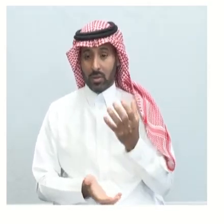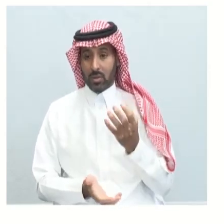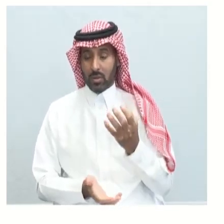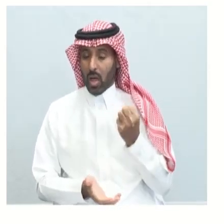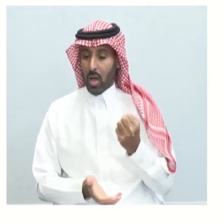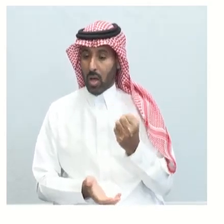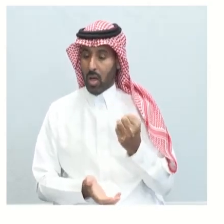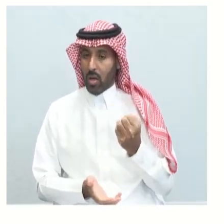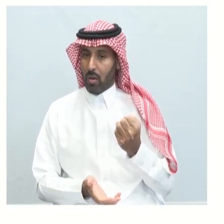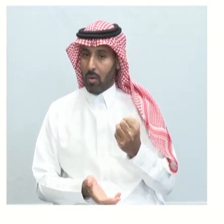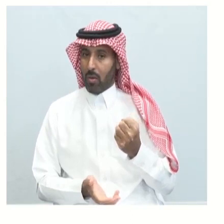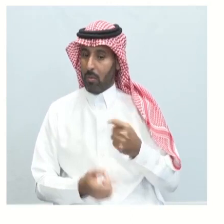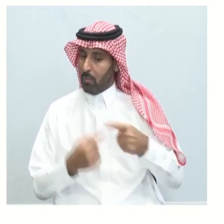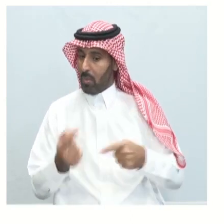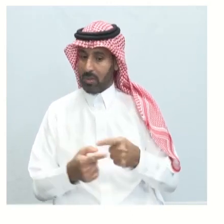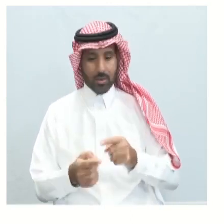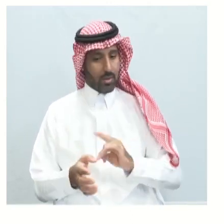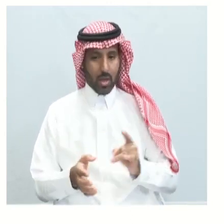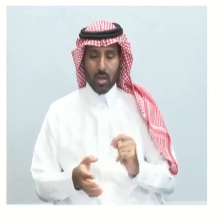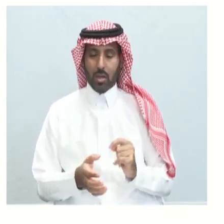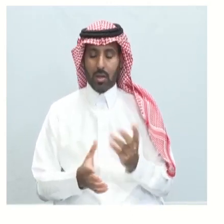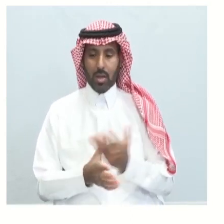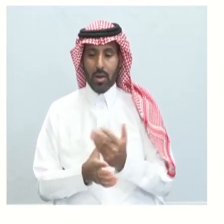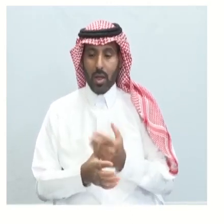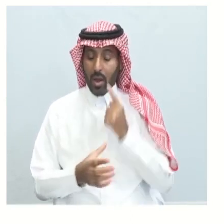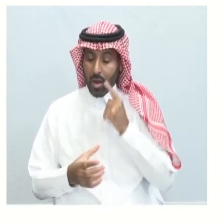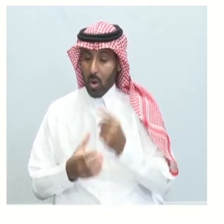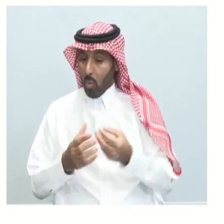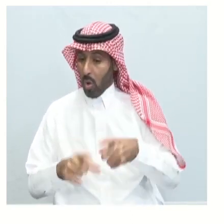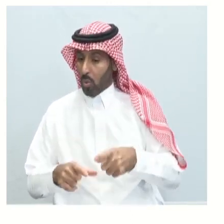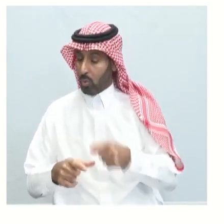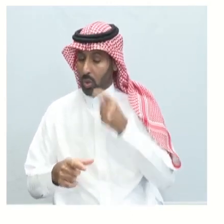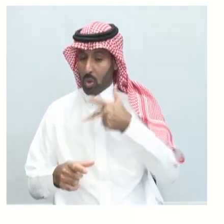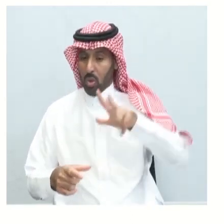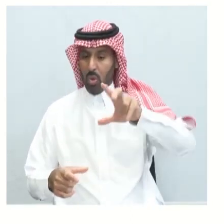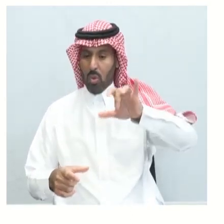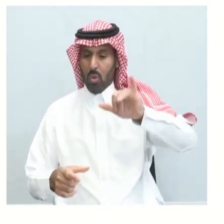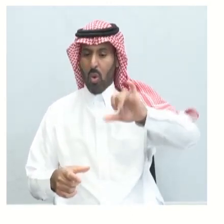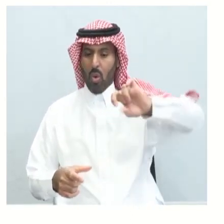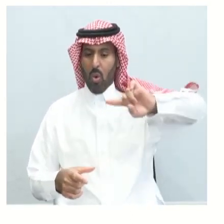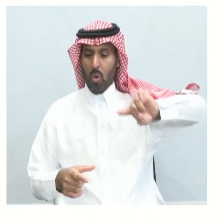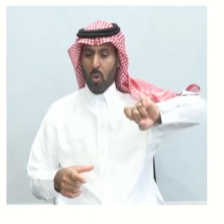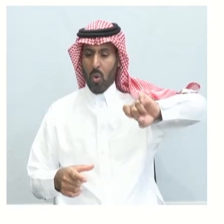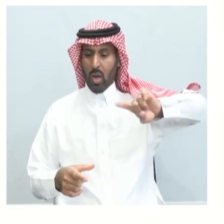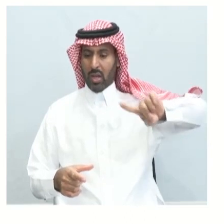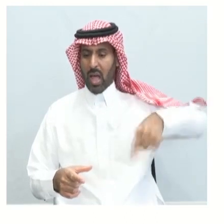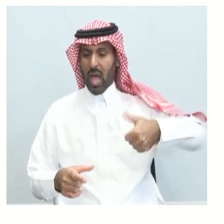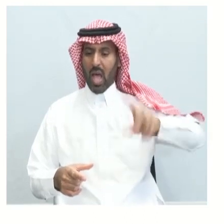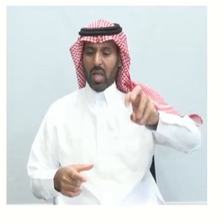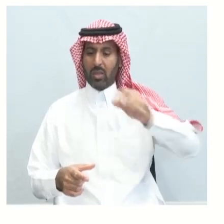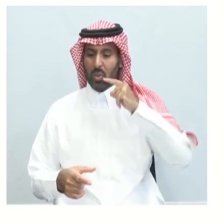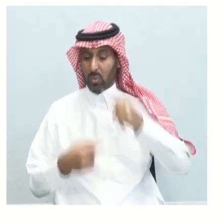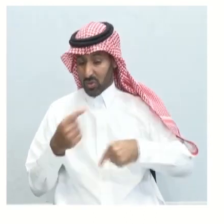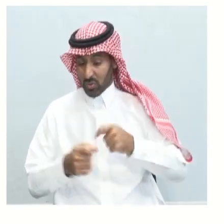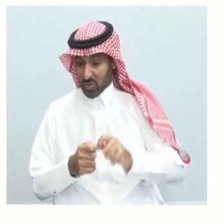لان الوقود النووي المستخدم في المفاعلات النوويه هو اليورانيوم وهو محدود وعندما يتم تعدينه باستمرار تستنفذ